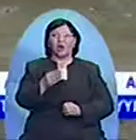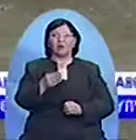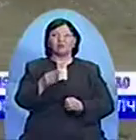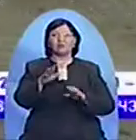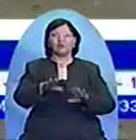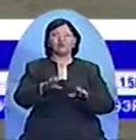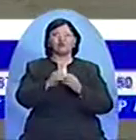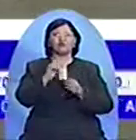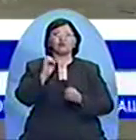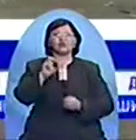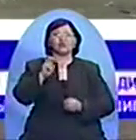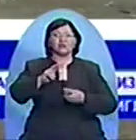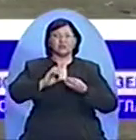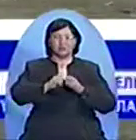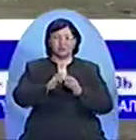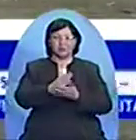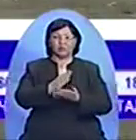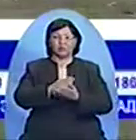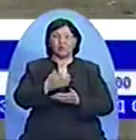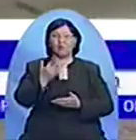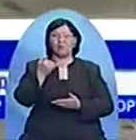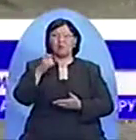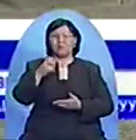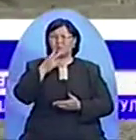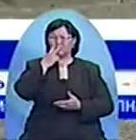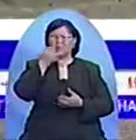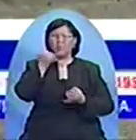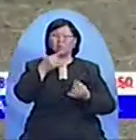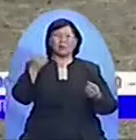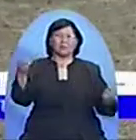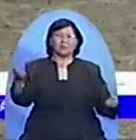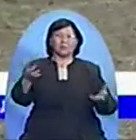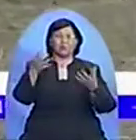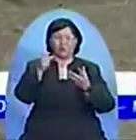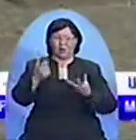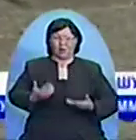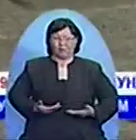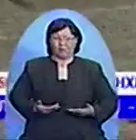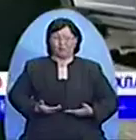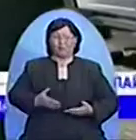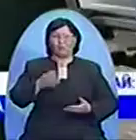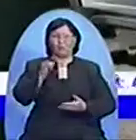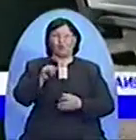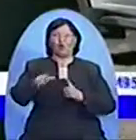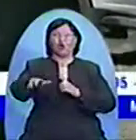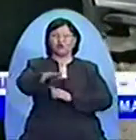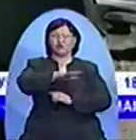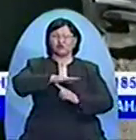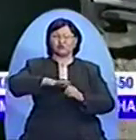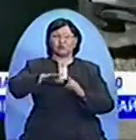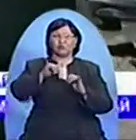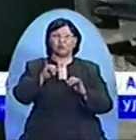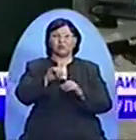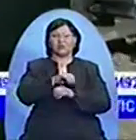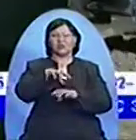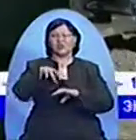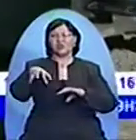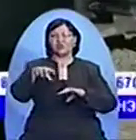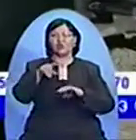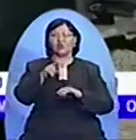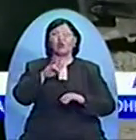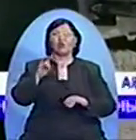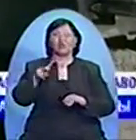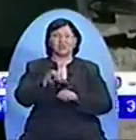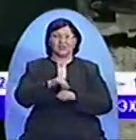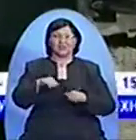Өнөөдөр нийслэлд өвөлдөө агаар бохирдуулсан утаа үйлдвэрлэн хүн амьдрах наад захын шаардлага хангахгүй орчин нөхцөлд гэр хорооллын иргэд амьдарч өдрөөс өдөрт хүрээгээ